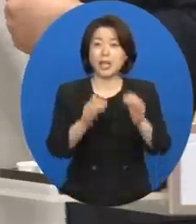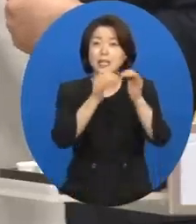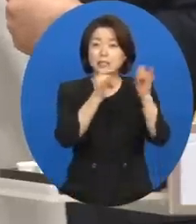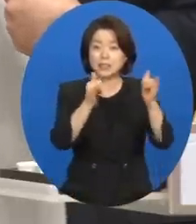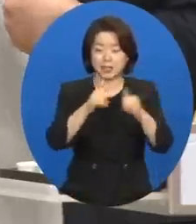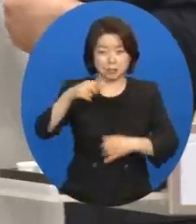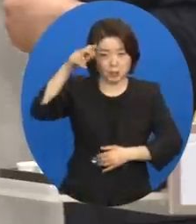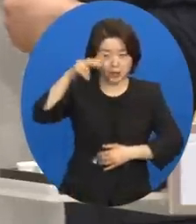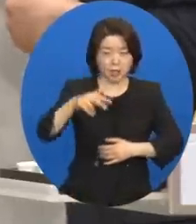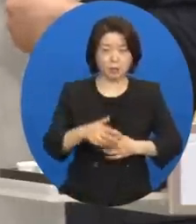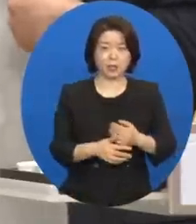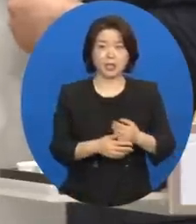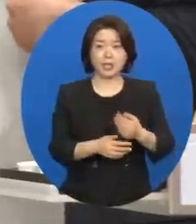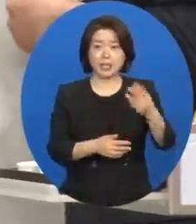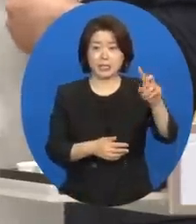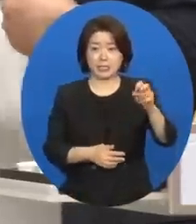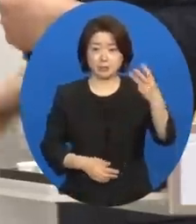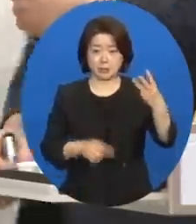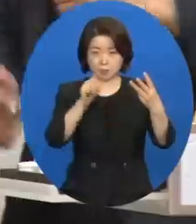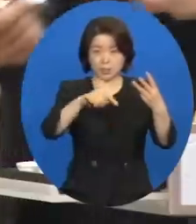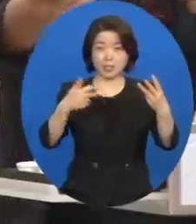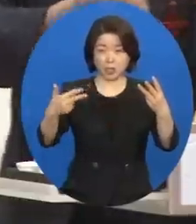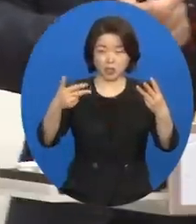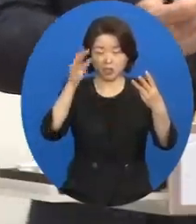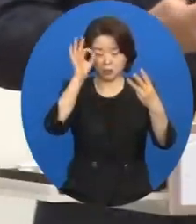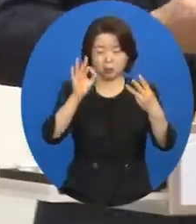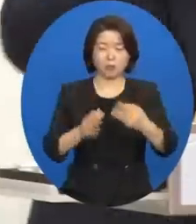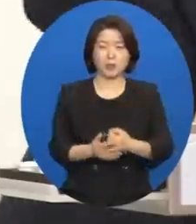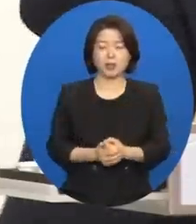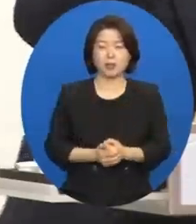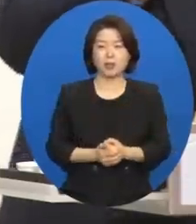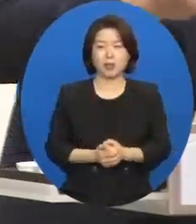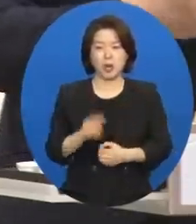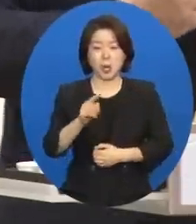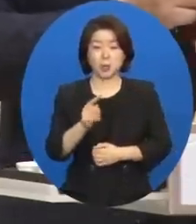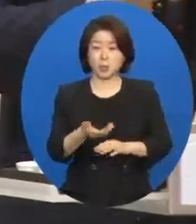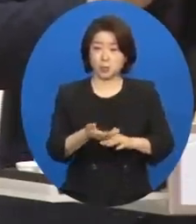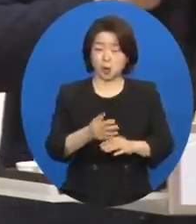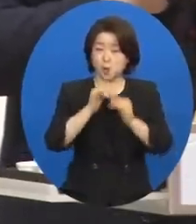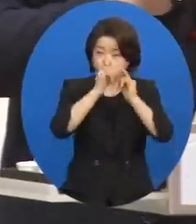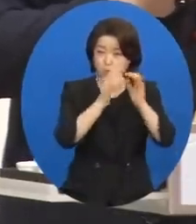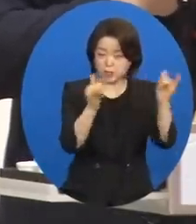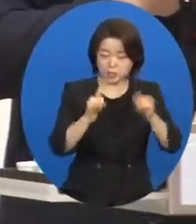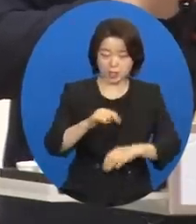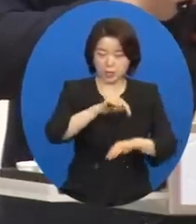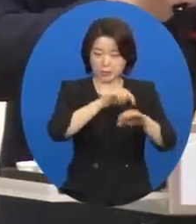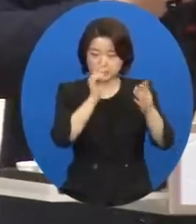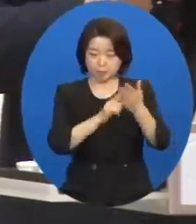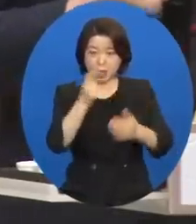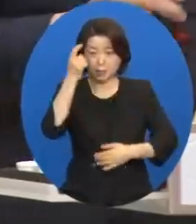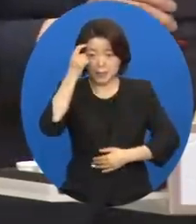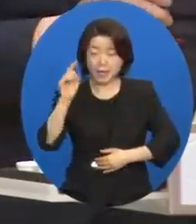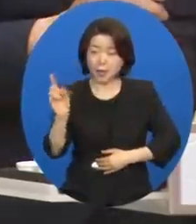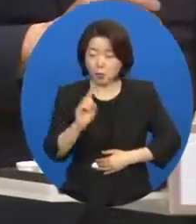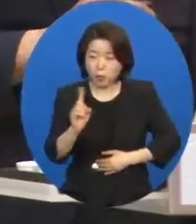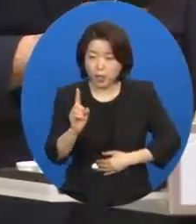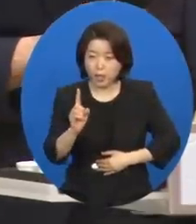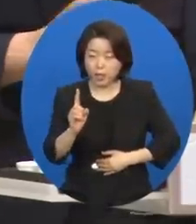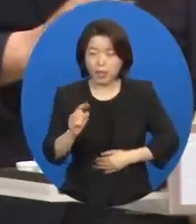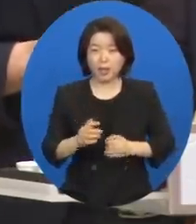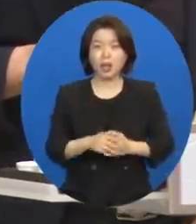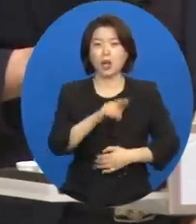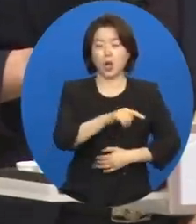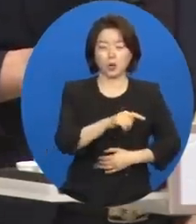잠언 23장 7절에 대저 그 위인은 그 마음의 생각이 어떠하면 그 위인도